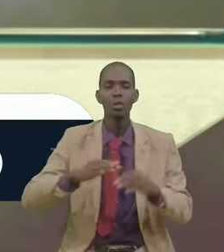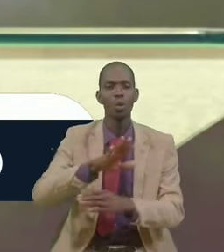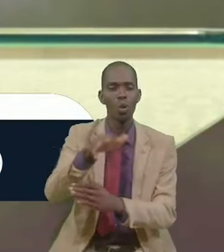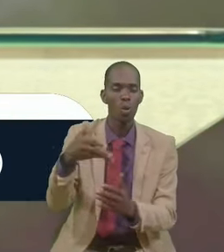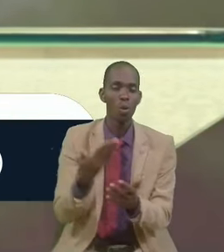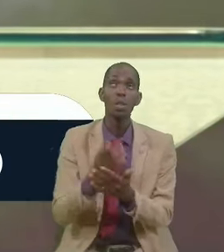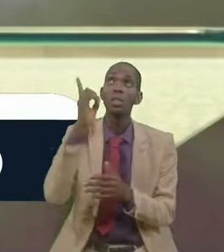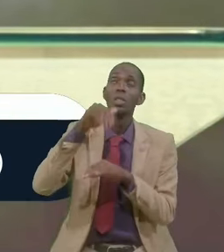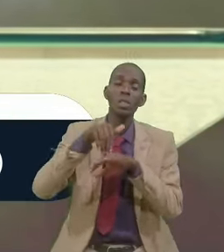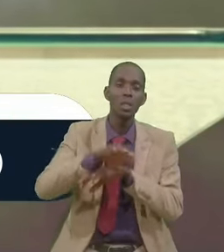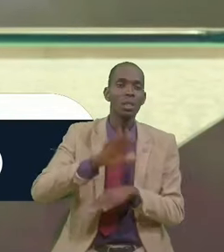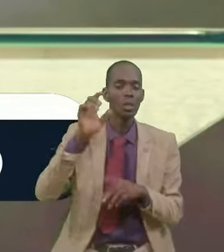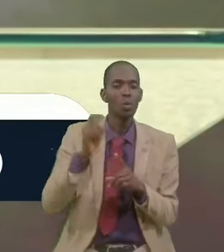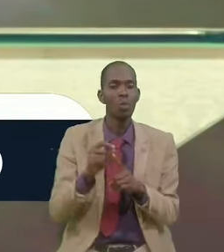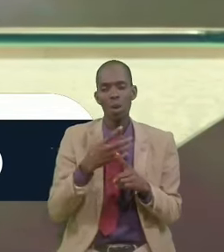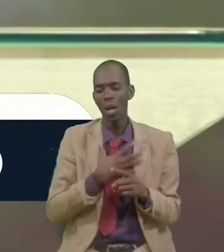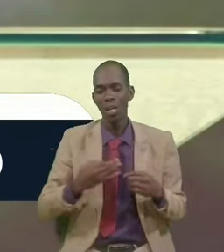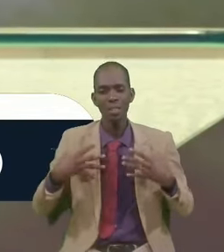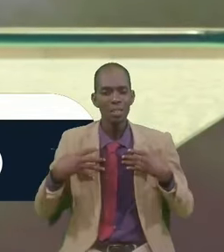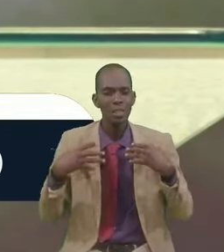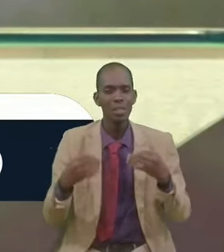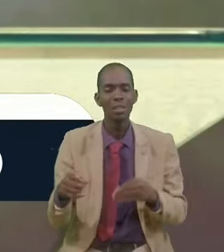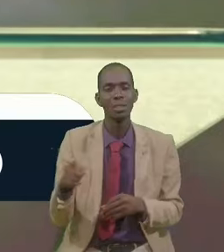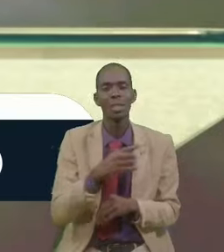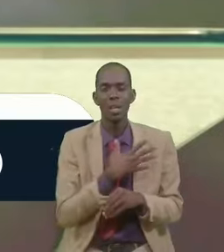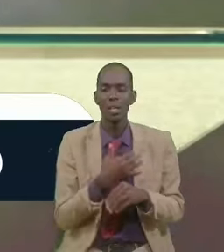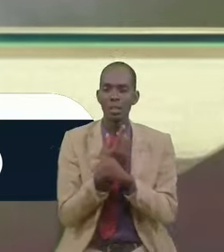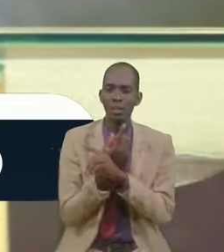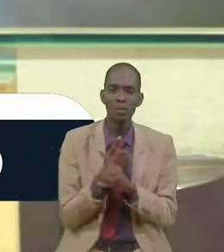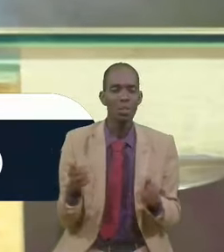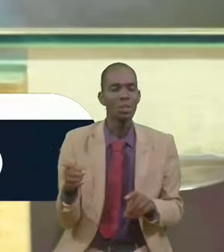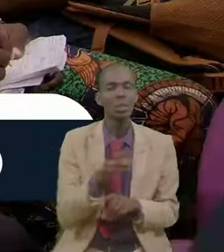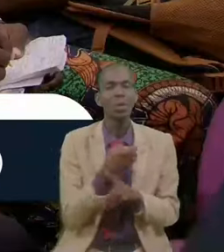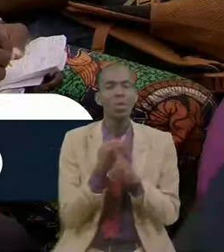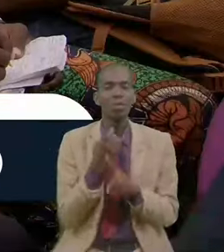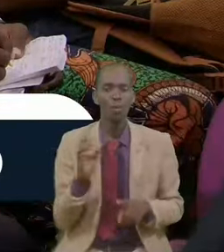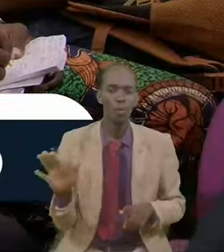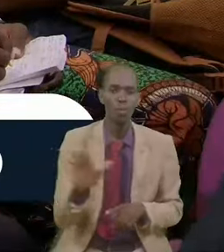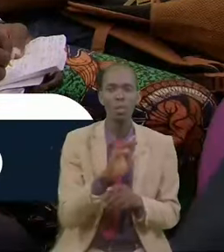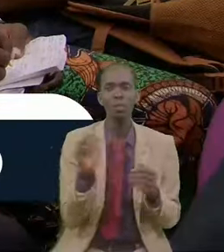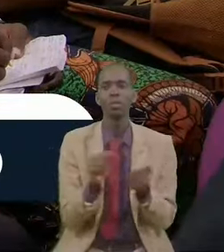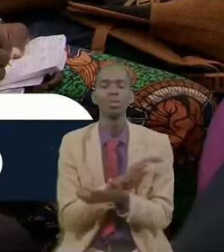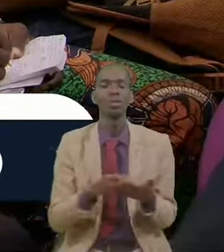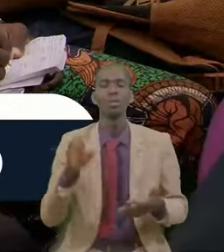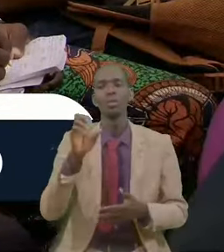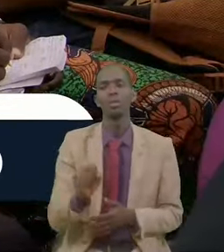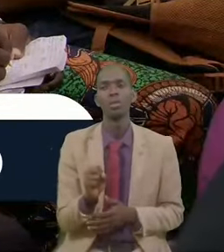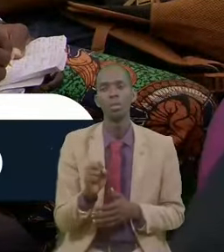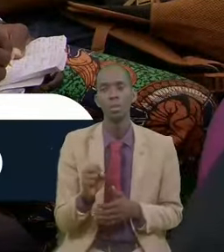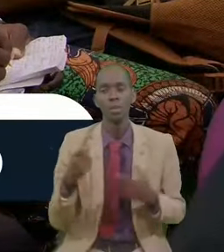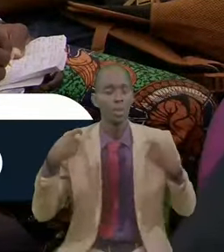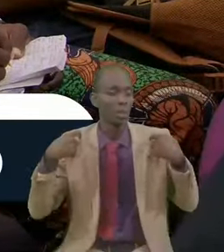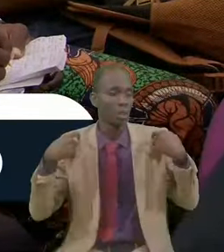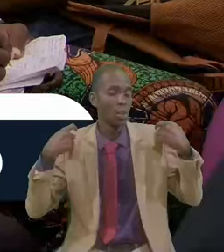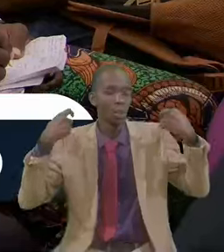sa parole et il a guéri. Il les fit échapper de la fosse. Les géants